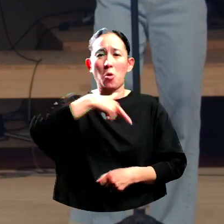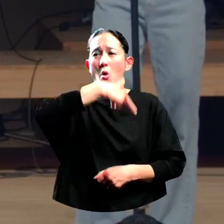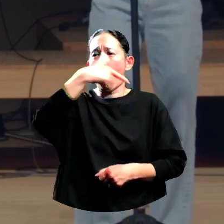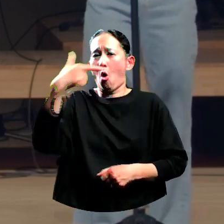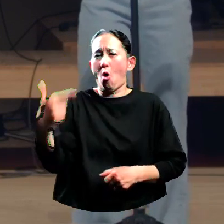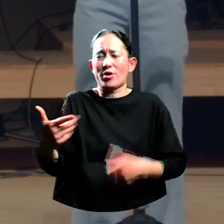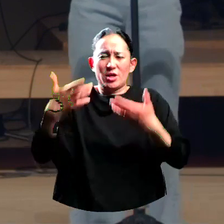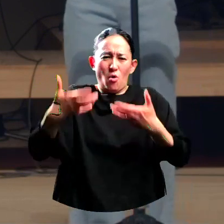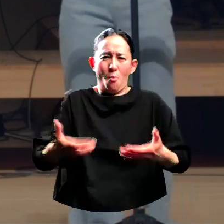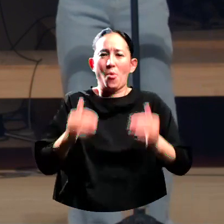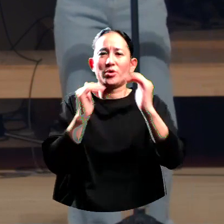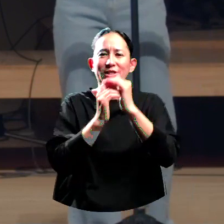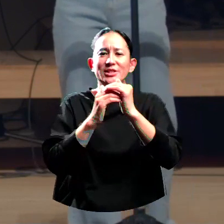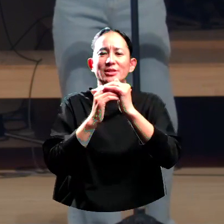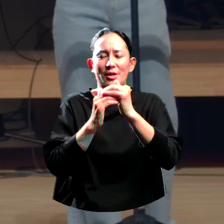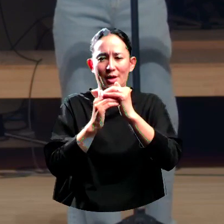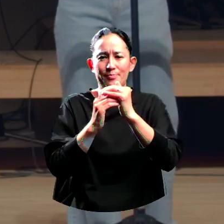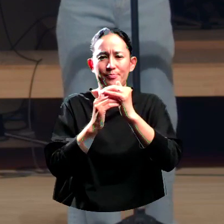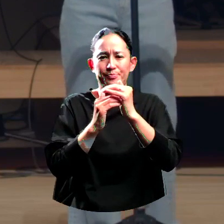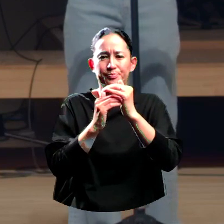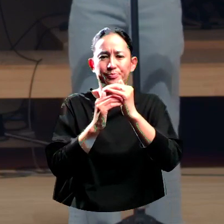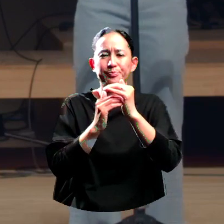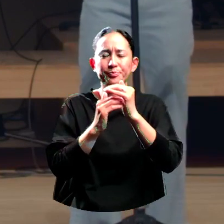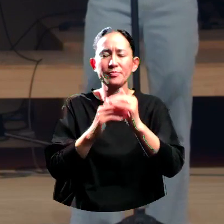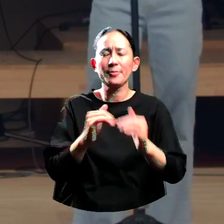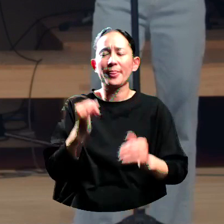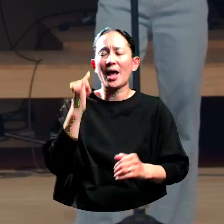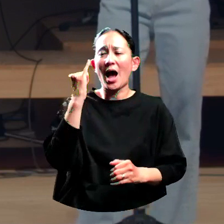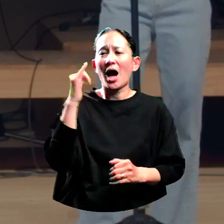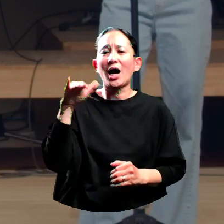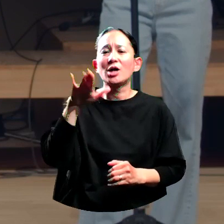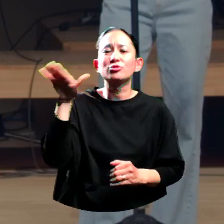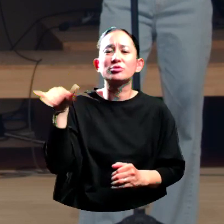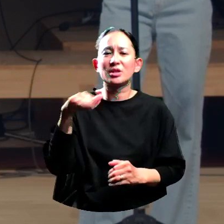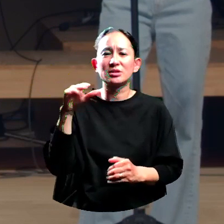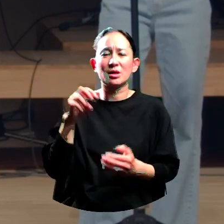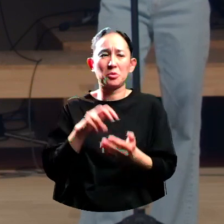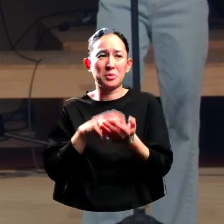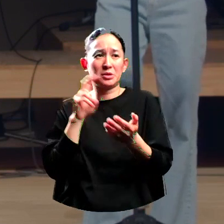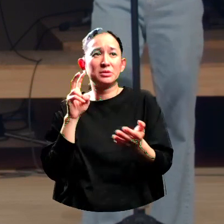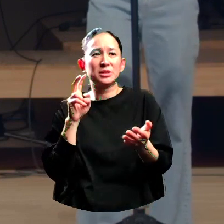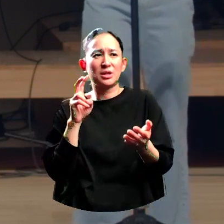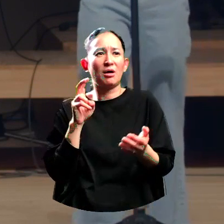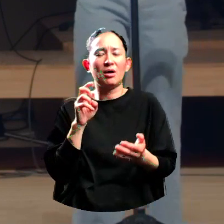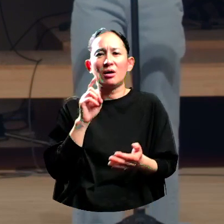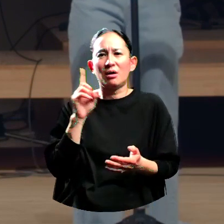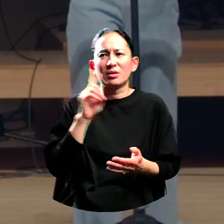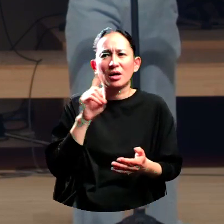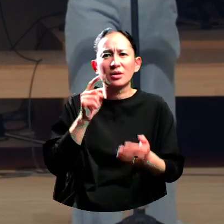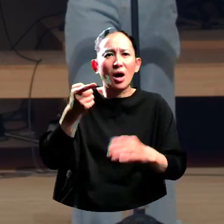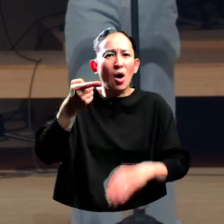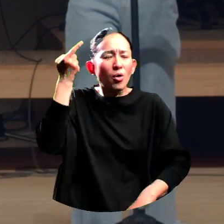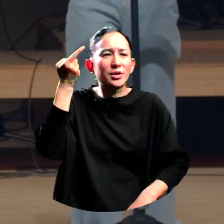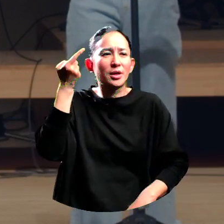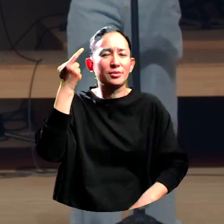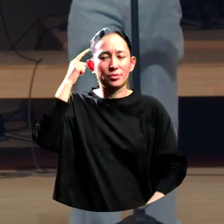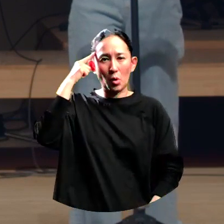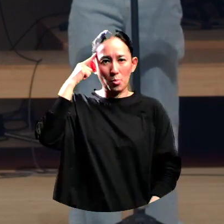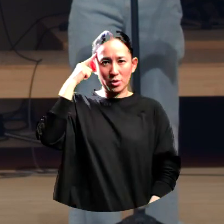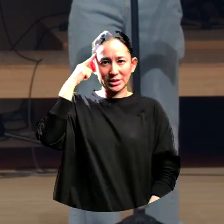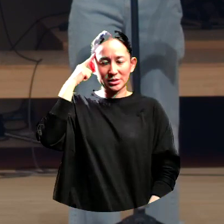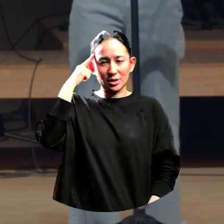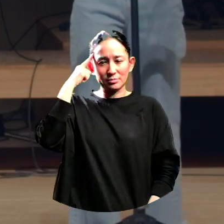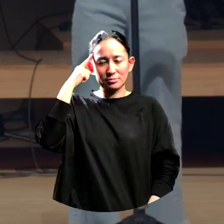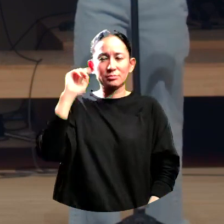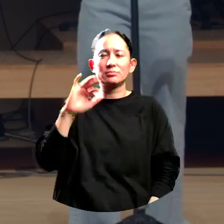easily. 彼女たちは何かただごとではないことが起きていると予想できました。 I'm sure they could imagine that something had happened